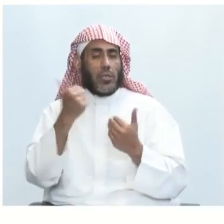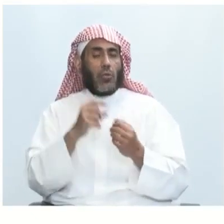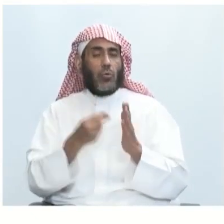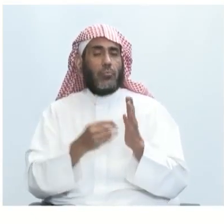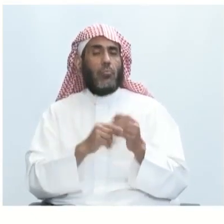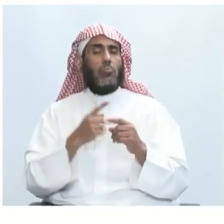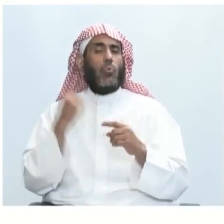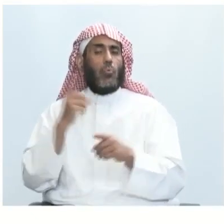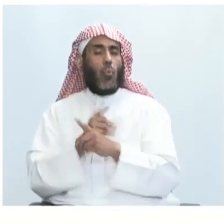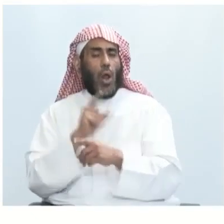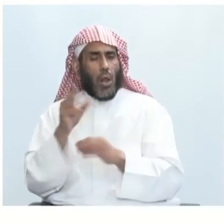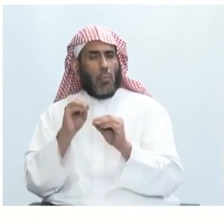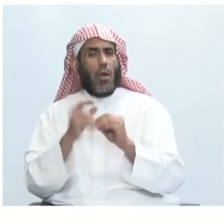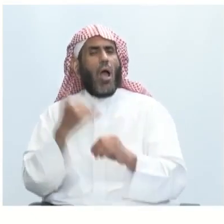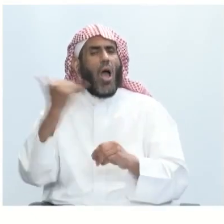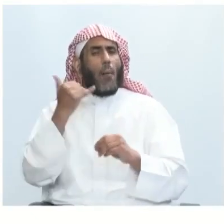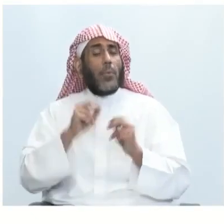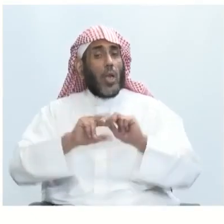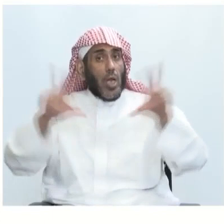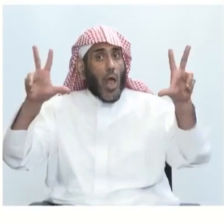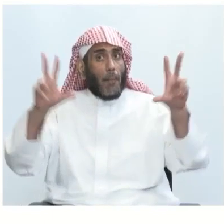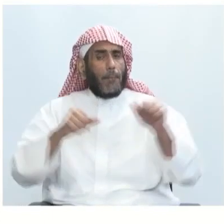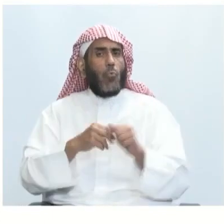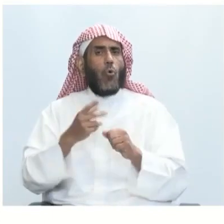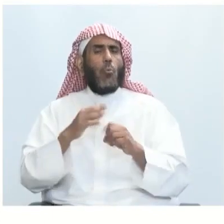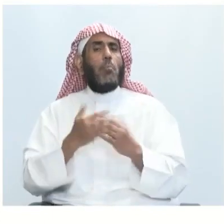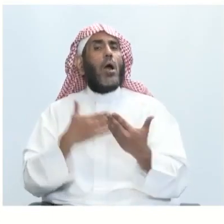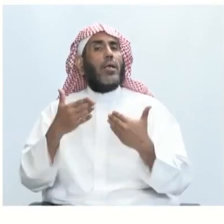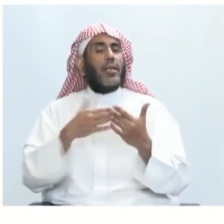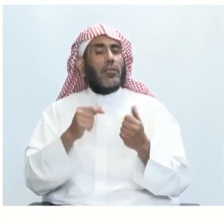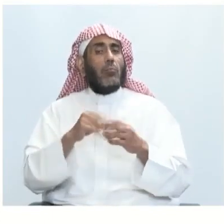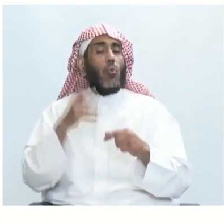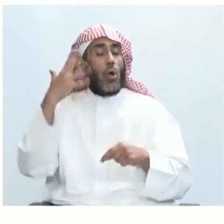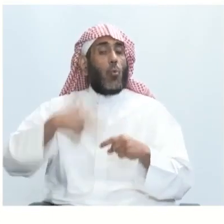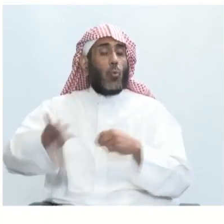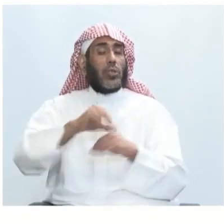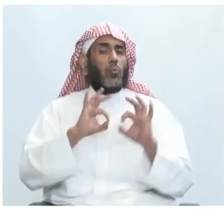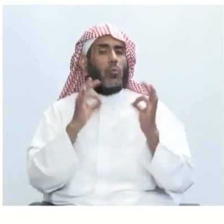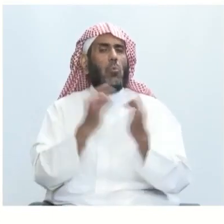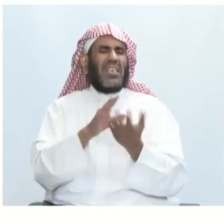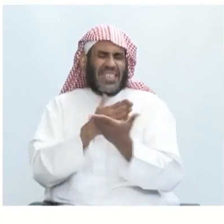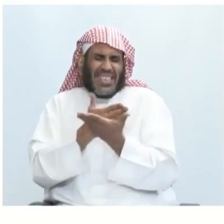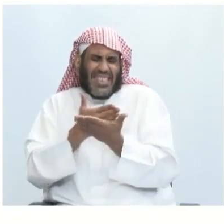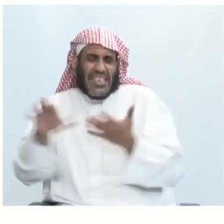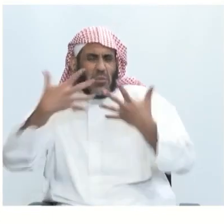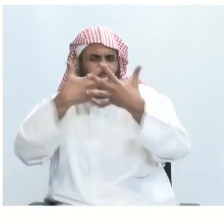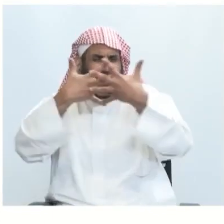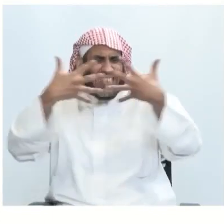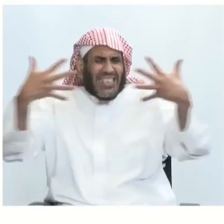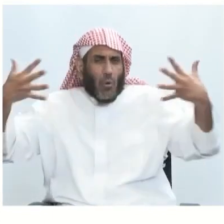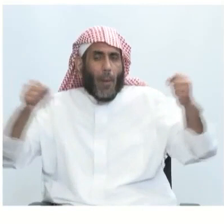ونقول بدورنا نحن اهميه الاعلام ان اهميه الاعلام بما يخدم الوطن والمجتمع مع تنقيته من الشوائب